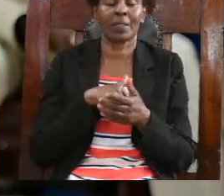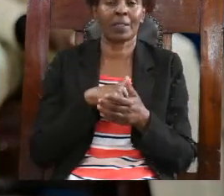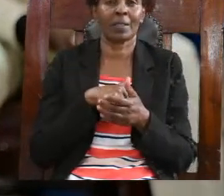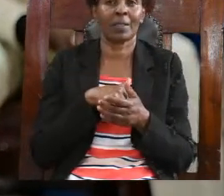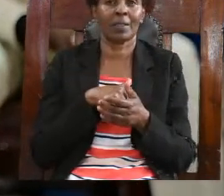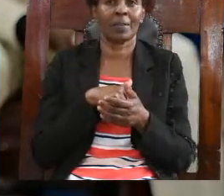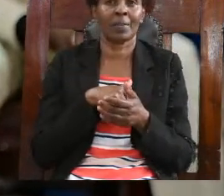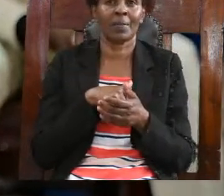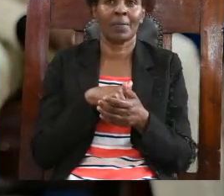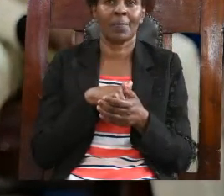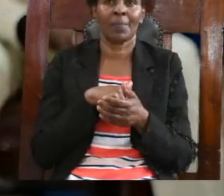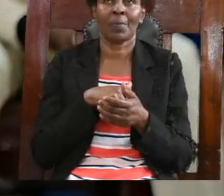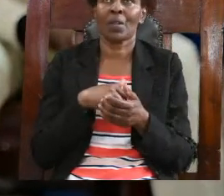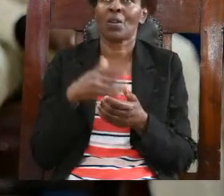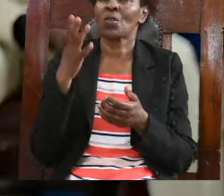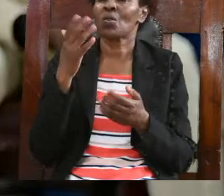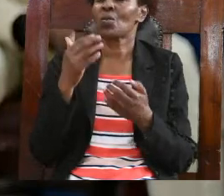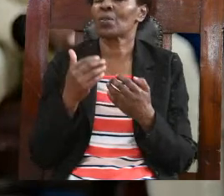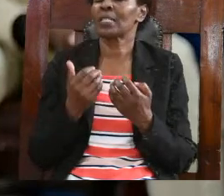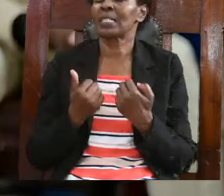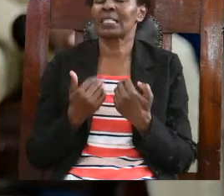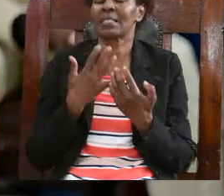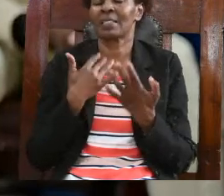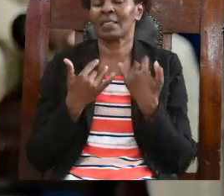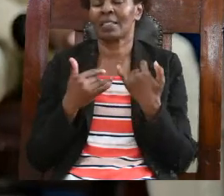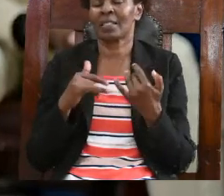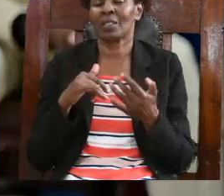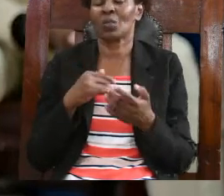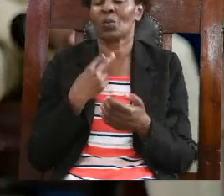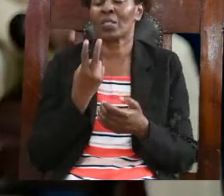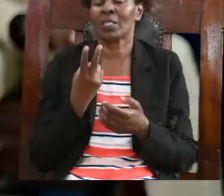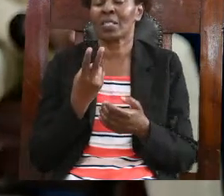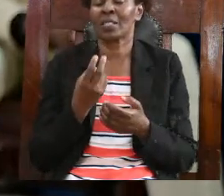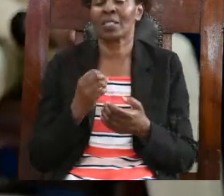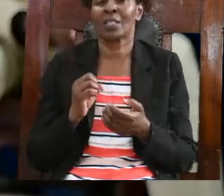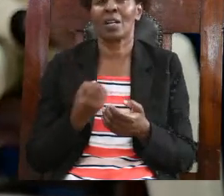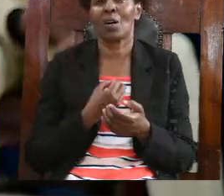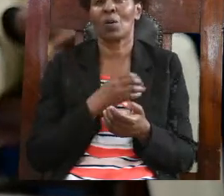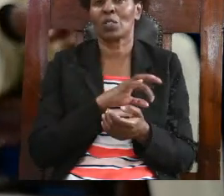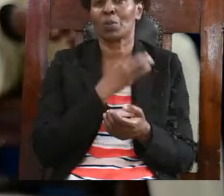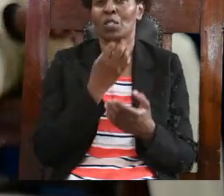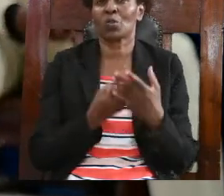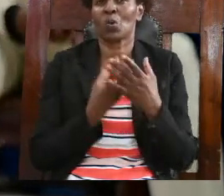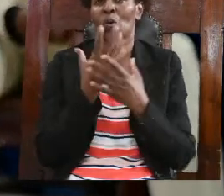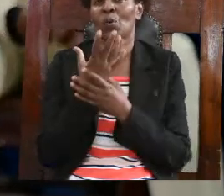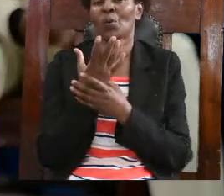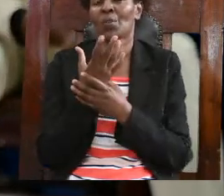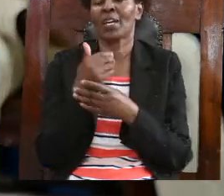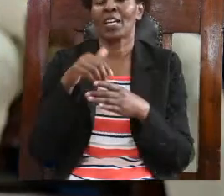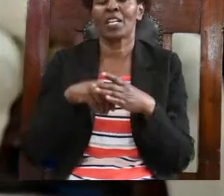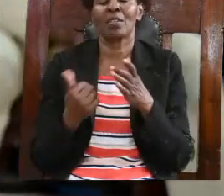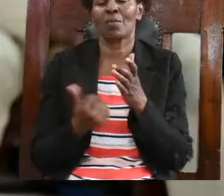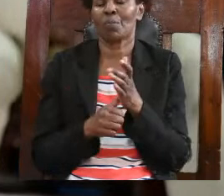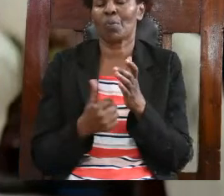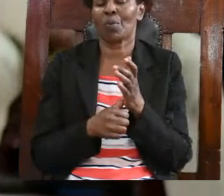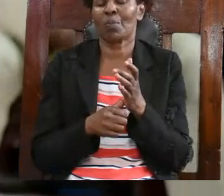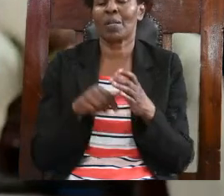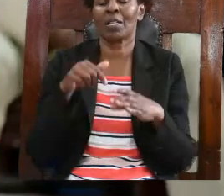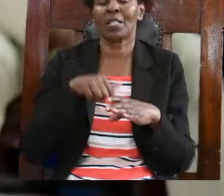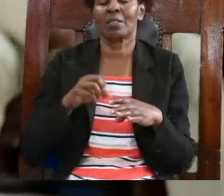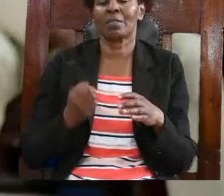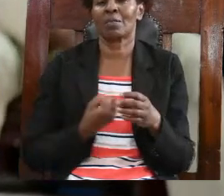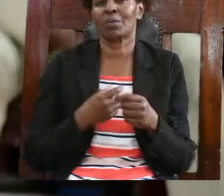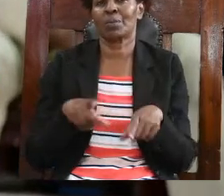kwamba unatarajia kuona ukomavu wa kiroho katika majaribu maishani